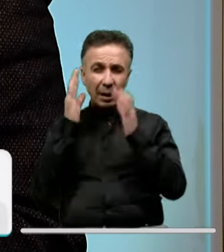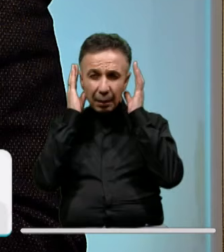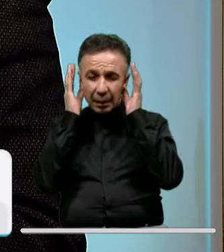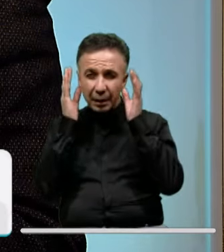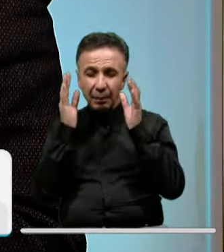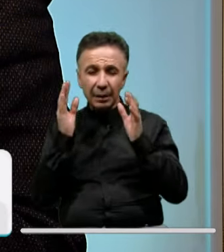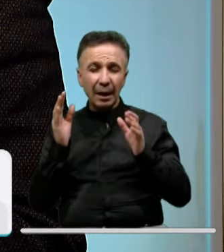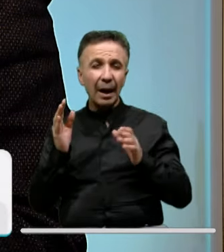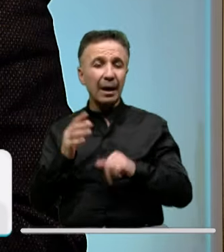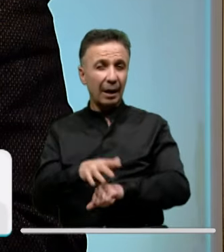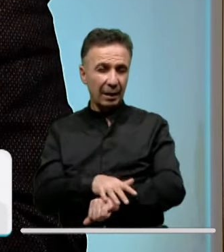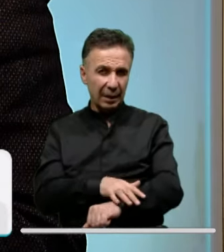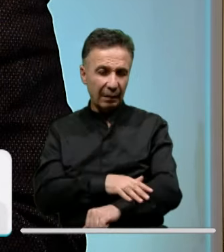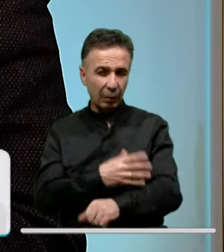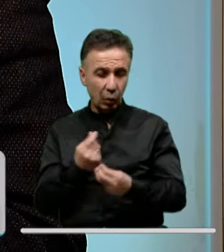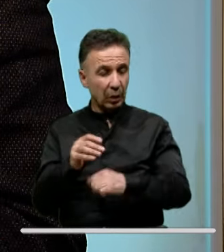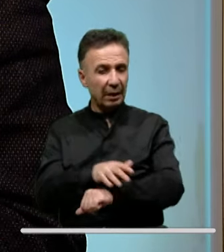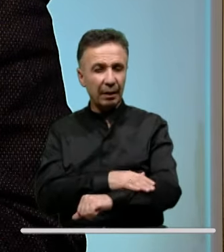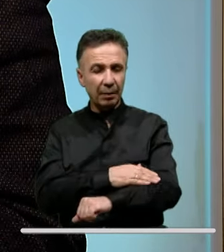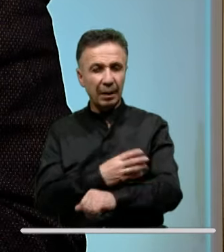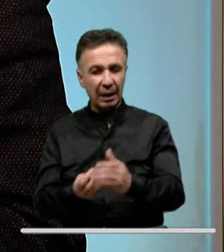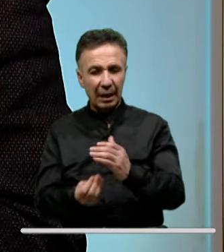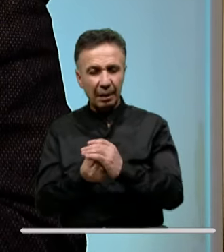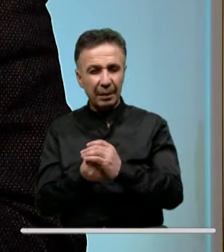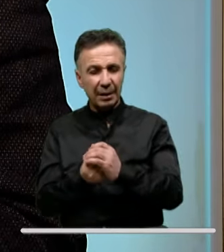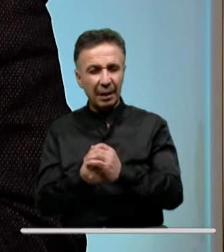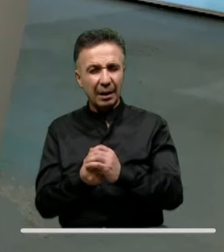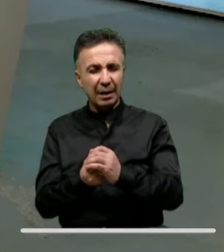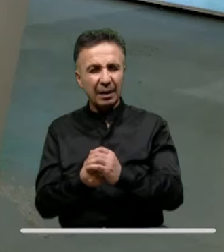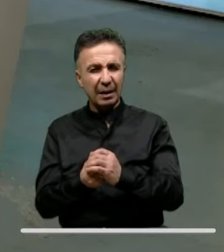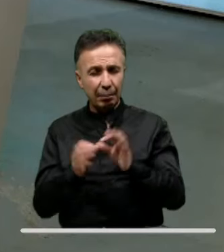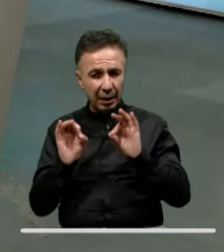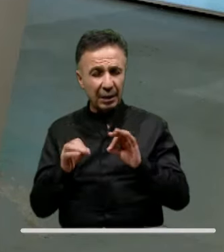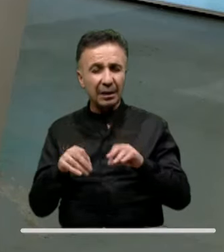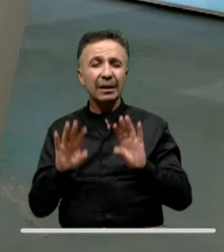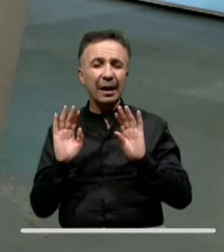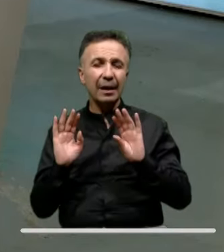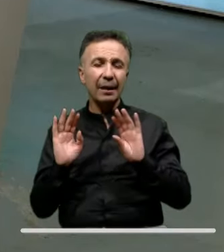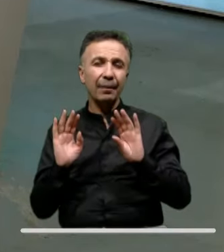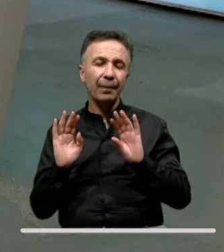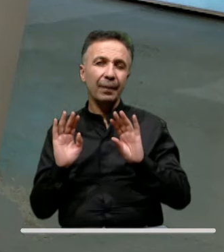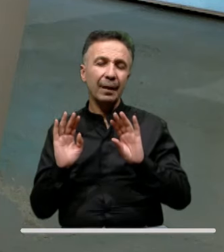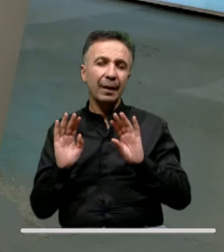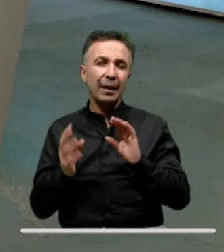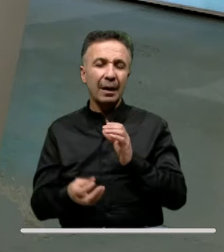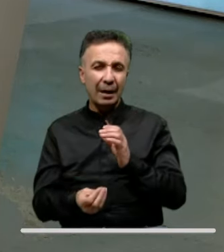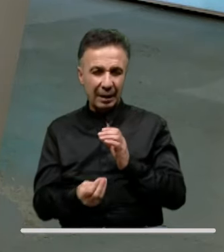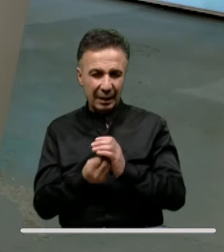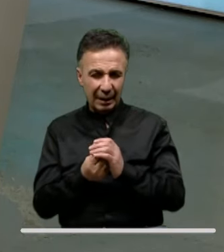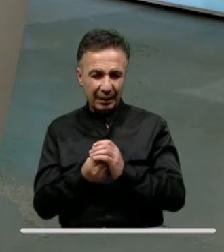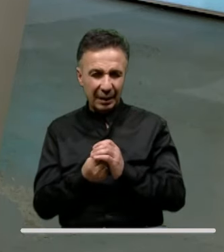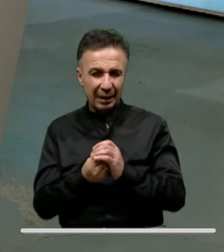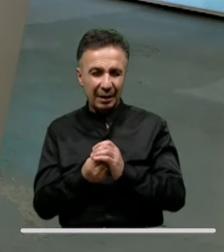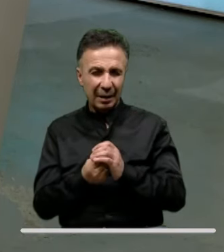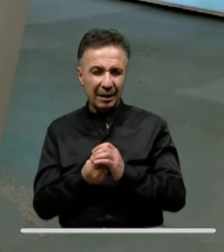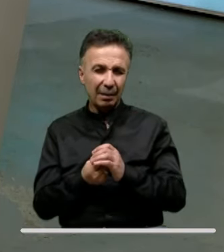en faziletli vakti imsak girer girmez değil de, yani imsak sabah namazının vakti başlar başlamaz değil de, isfar diye